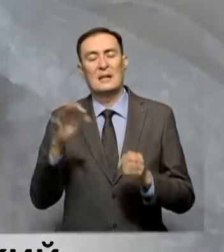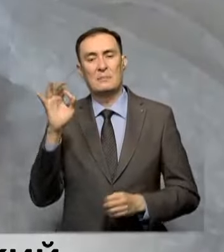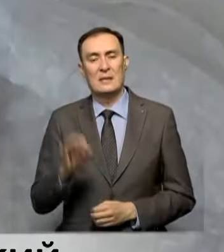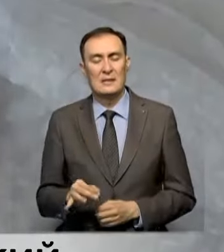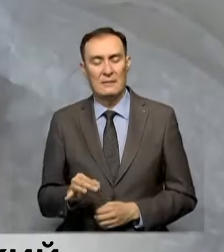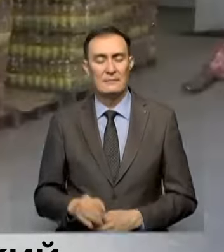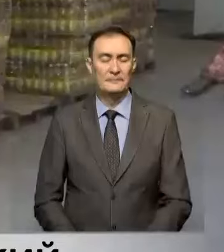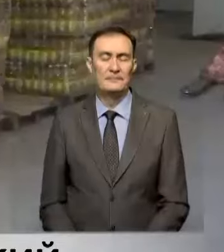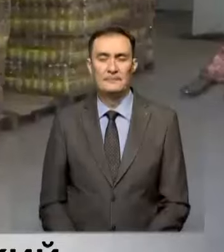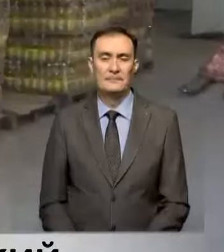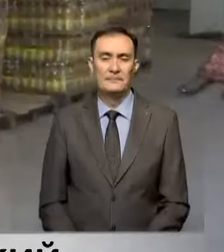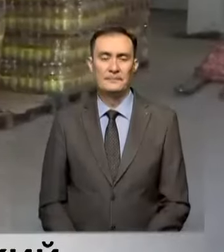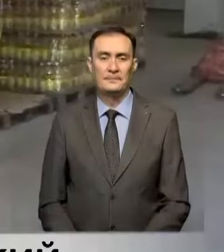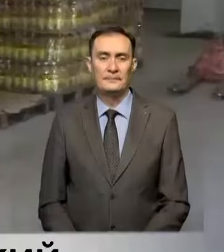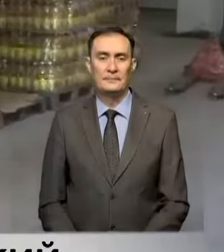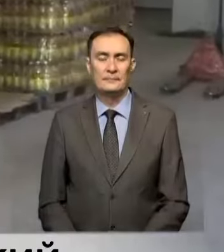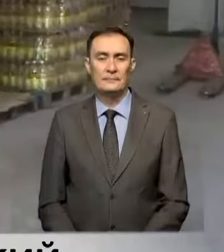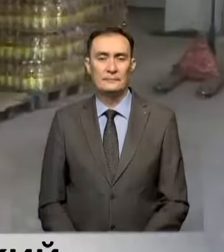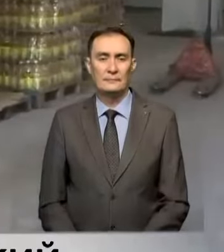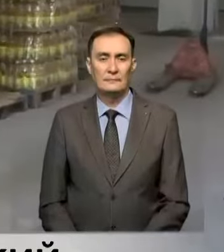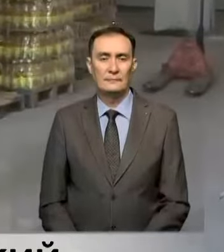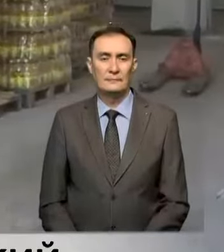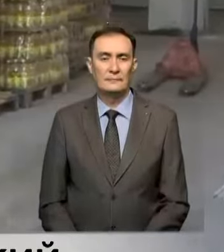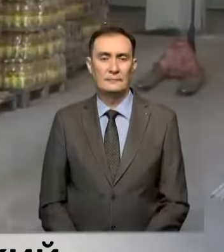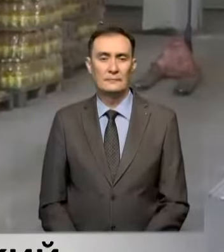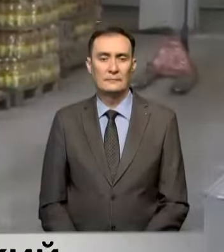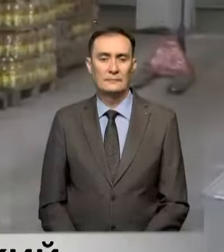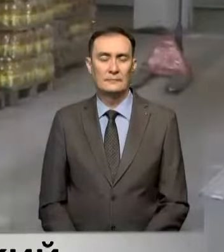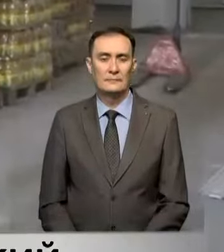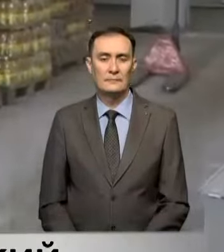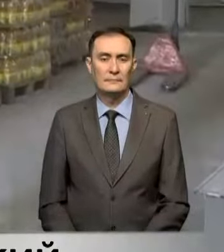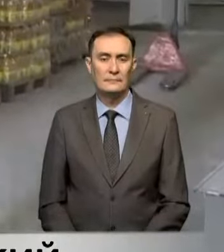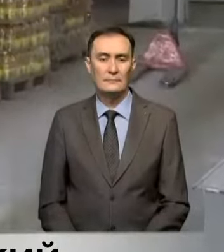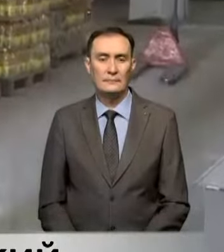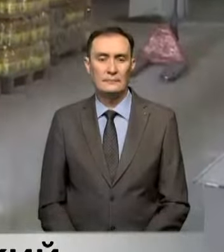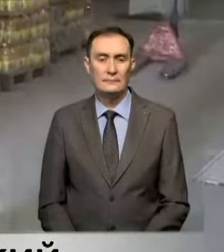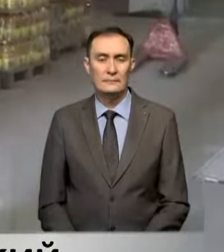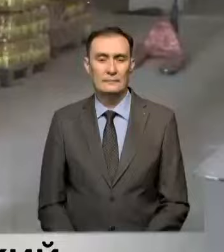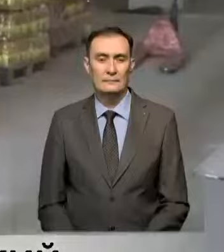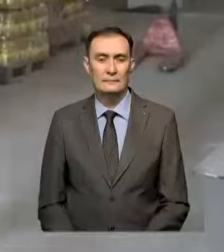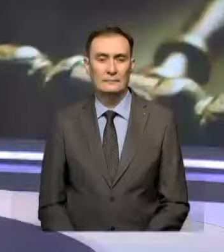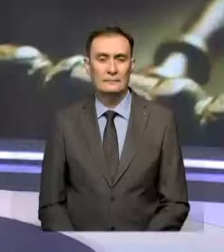10-15%. Аслан Абуталипов, Анварбек Мырзатайұлы, Болатбек Молдагалиев, Актобе, 24 KZ.